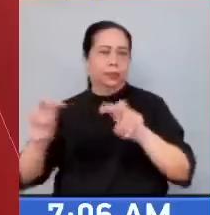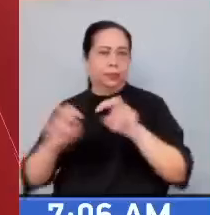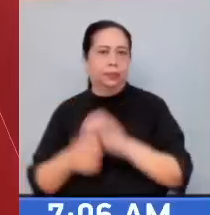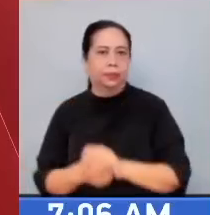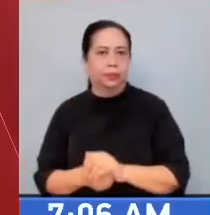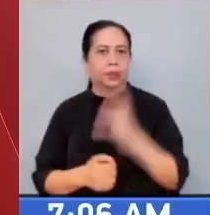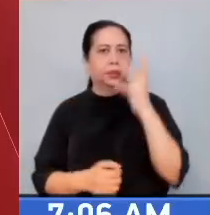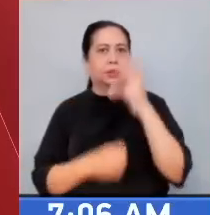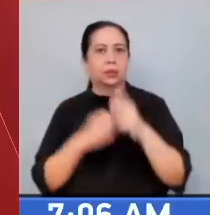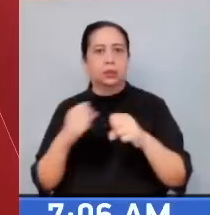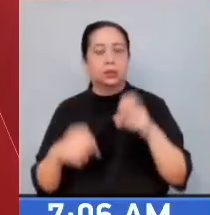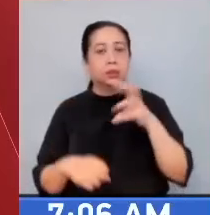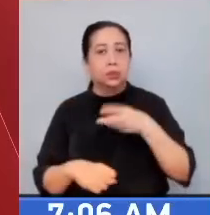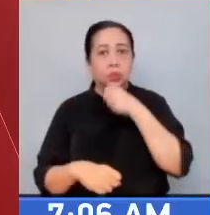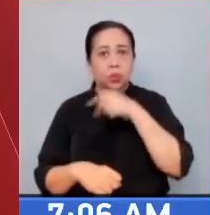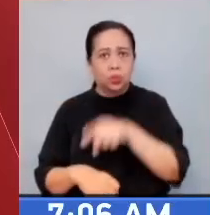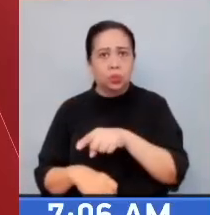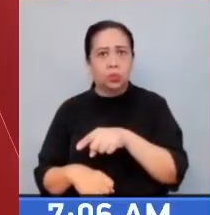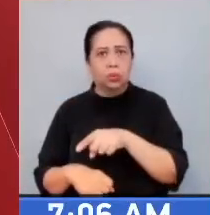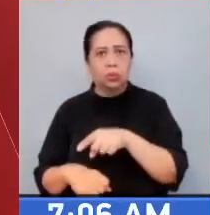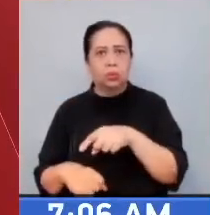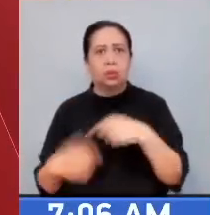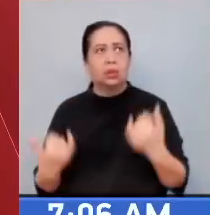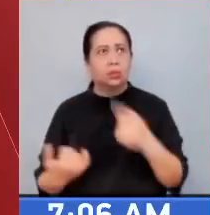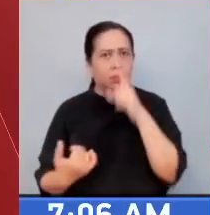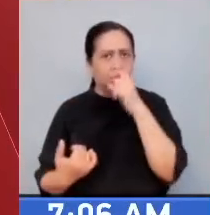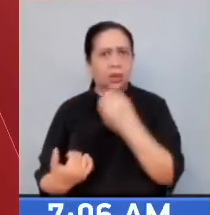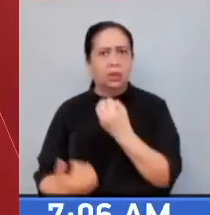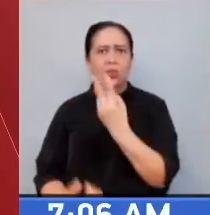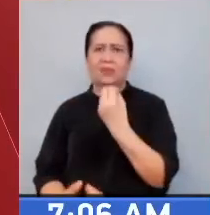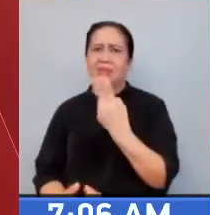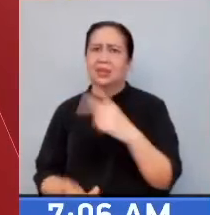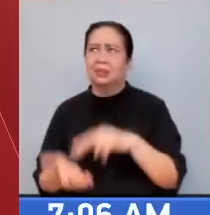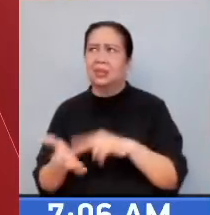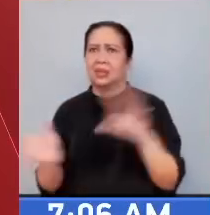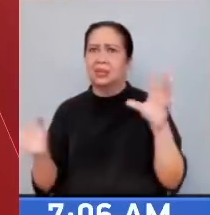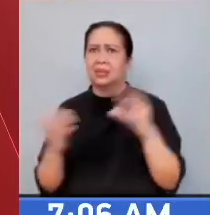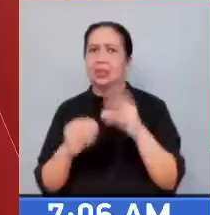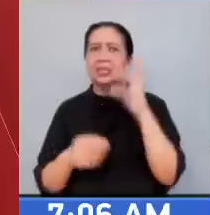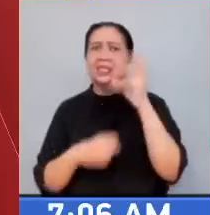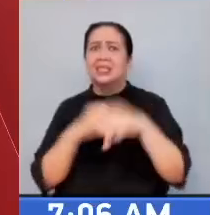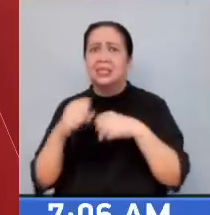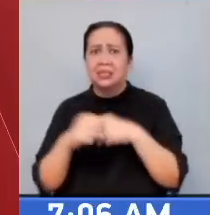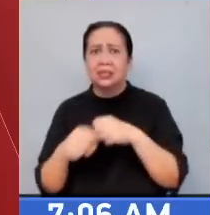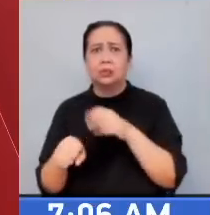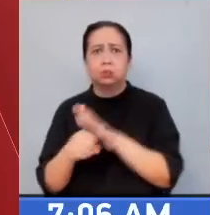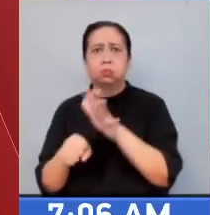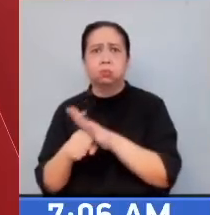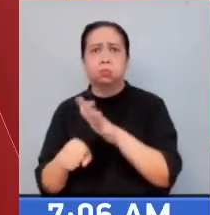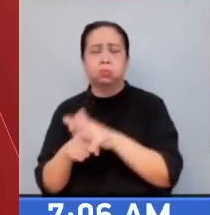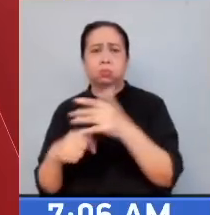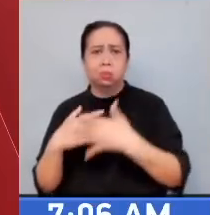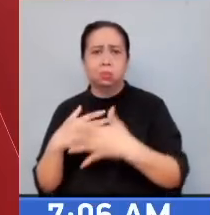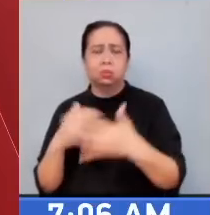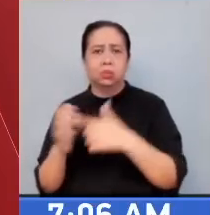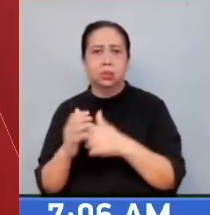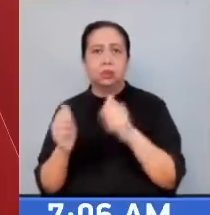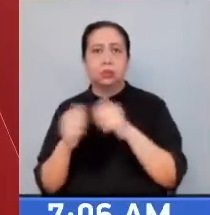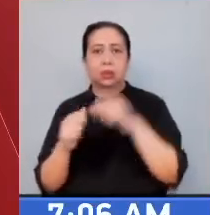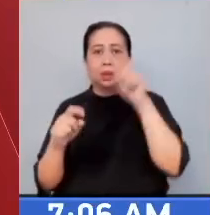doon. Ngayon, 12 years old na. 6 years na ganun ang ginagawa niya. Inaaktuhan niya ng tulog yung mga bata.